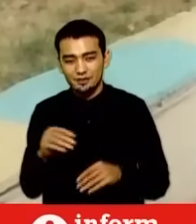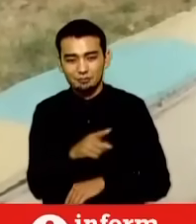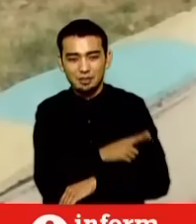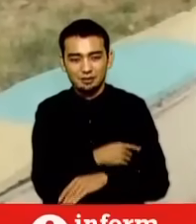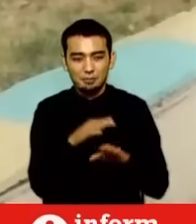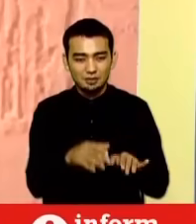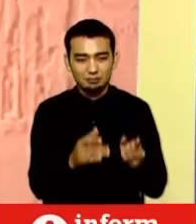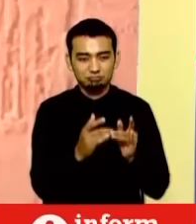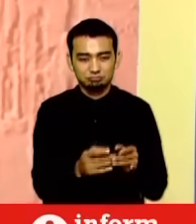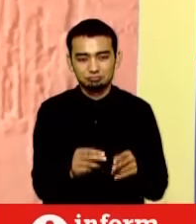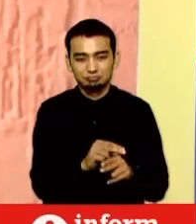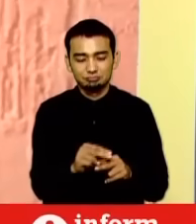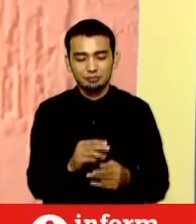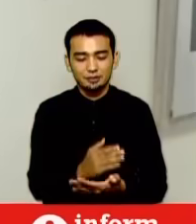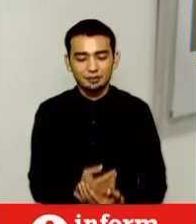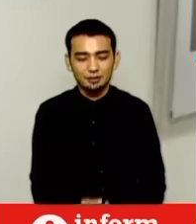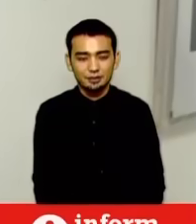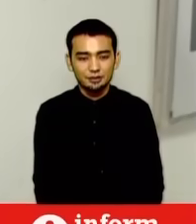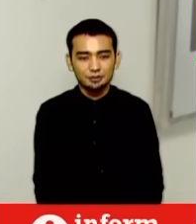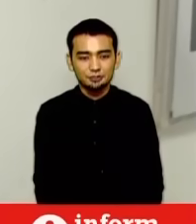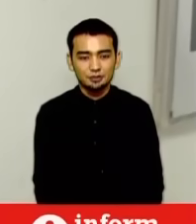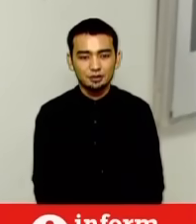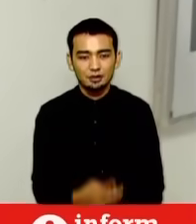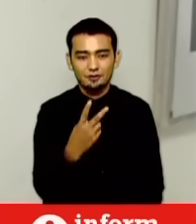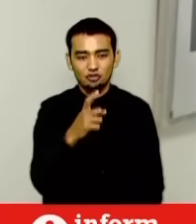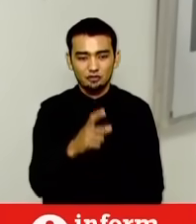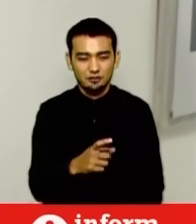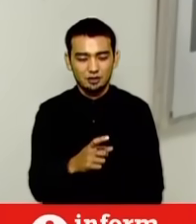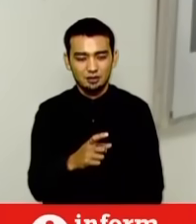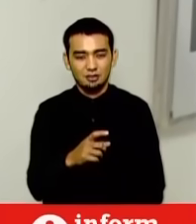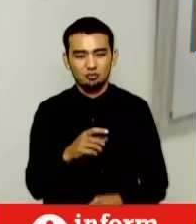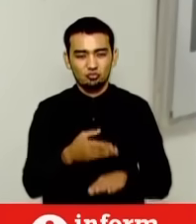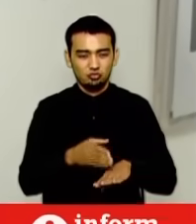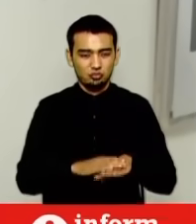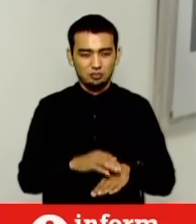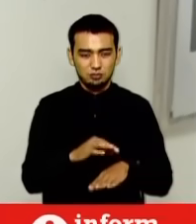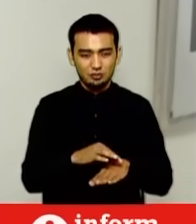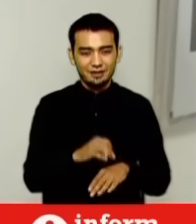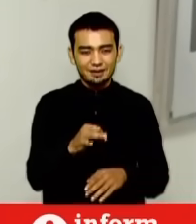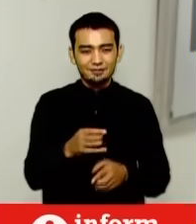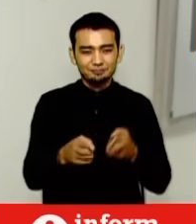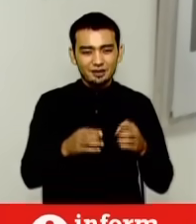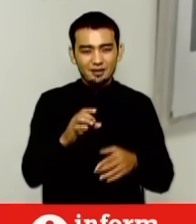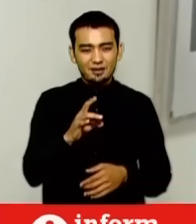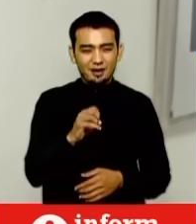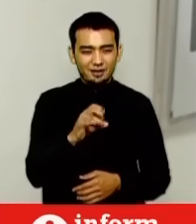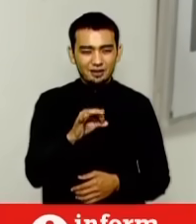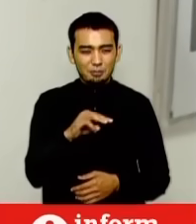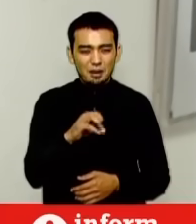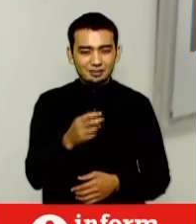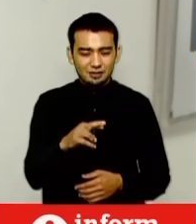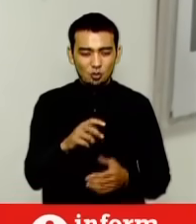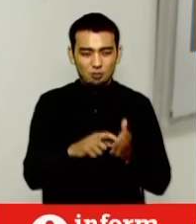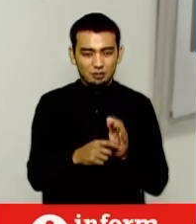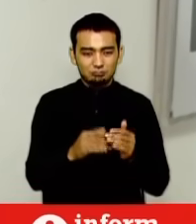мекемелерде ем қабылдап жатыр. Екі науқастың жағдайын ауруына байланысты реанимация бөліміне жатқызылған.